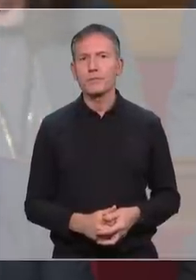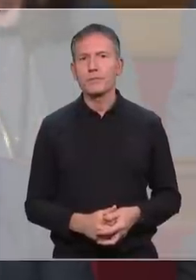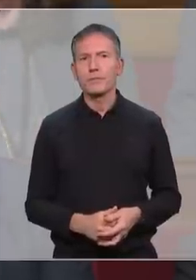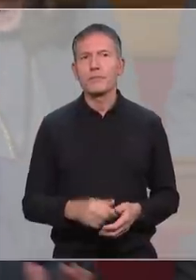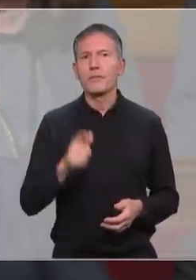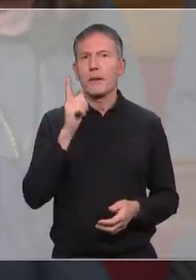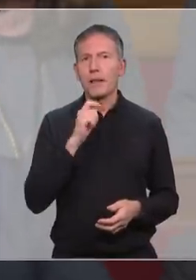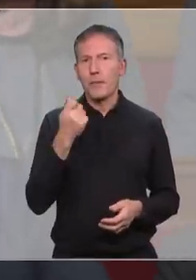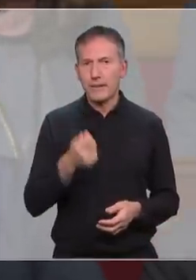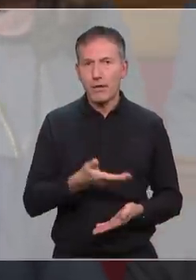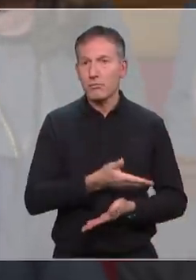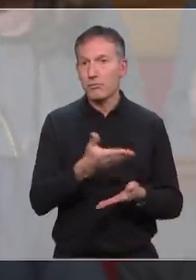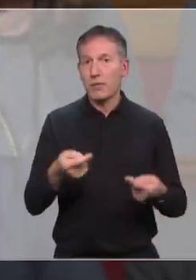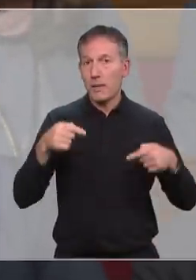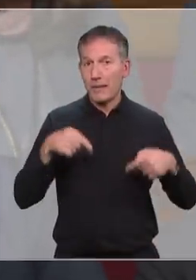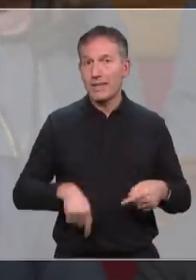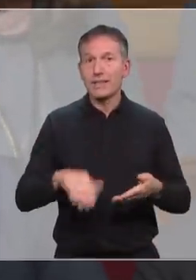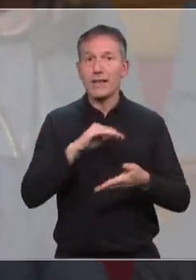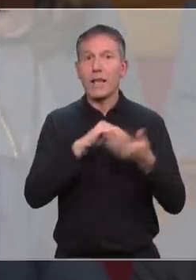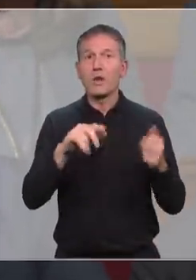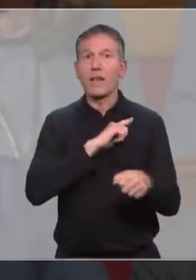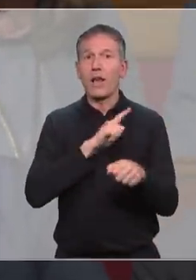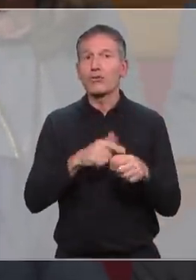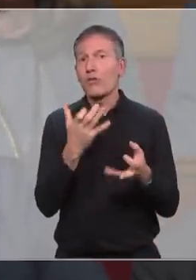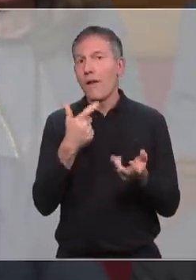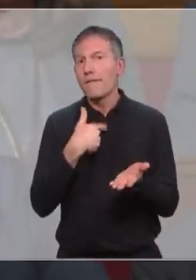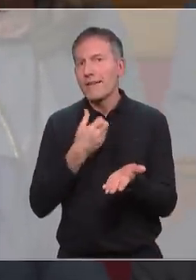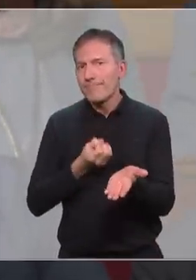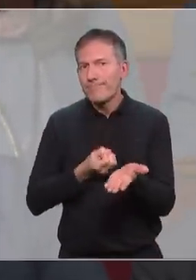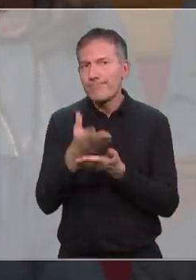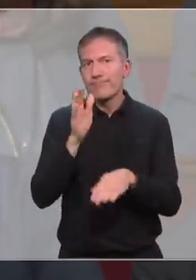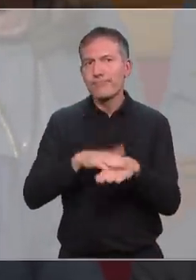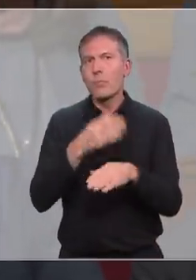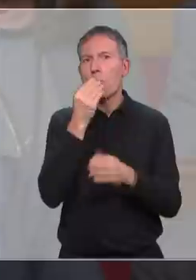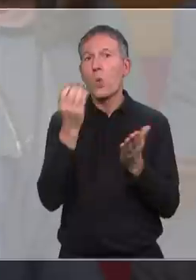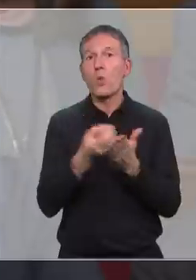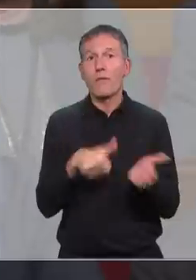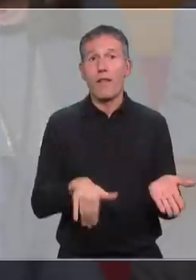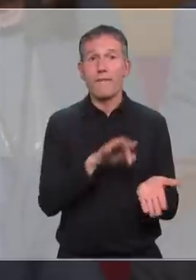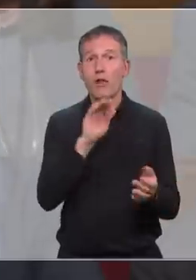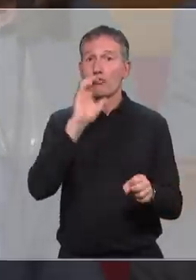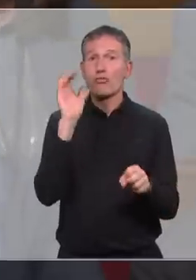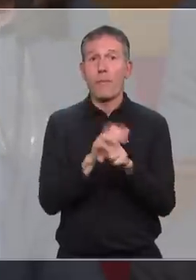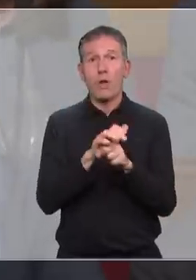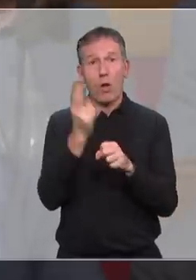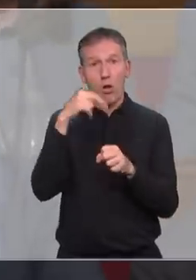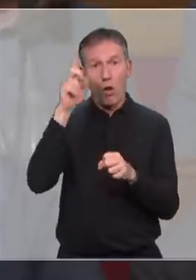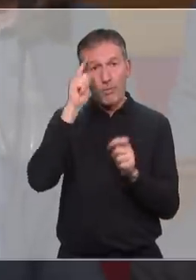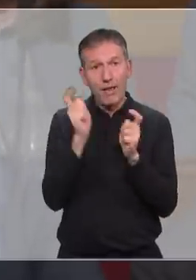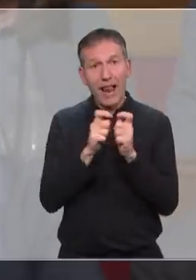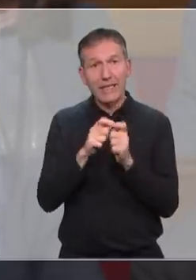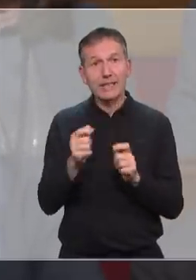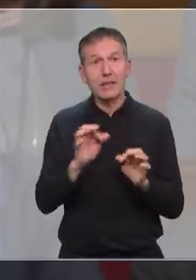Madame la Présidente, Madame la Ministre de la Transition énergétique, j'aimerais rappeler dans cet hémicycle une très bonne nouvelle. La France est championne en Europe pour son électricité